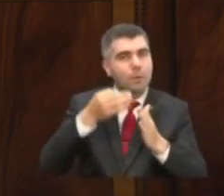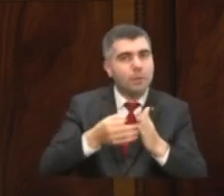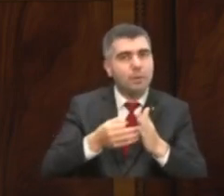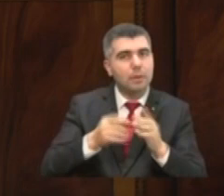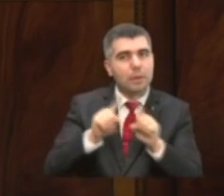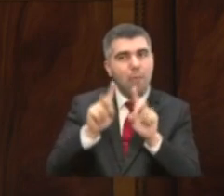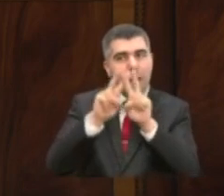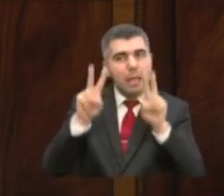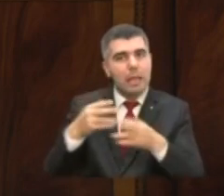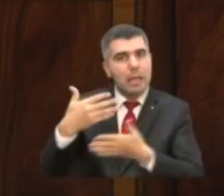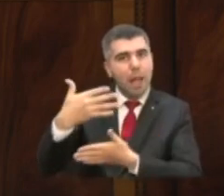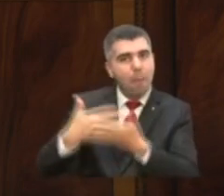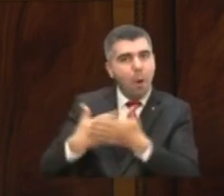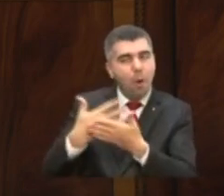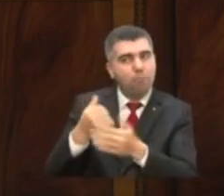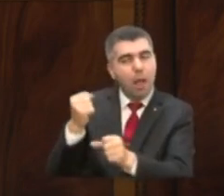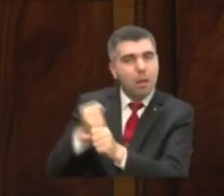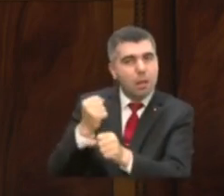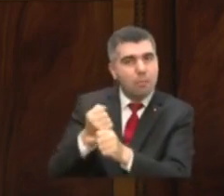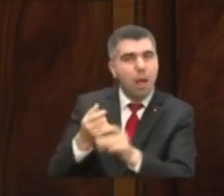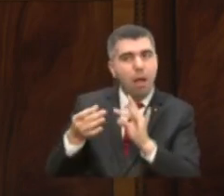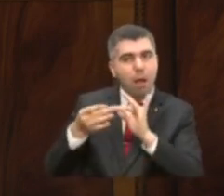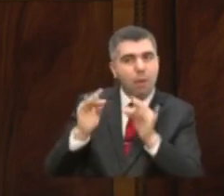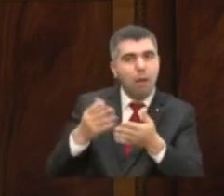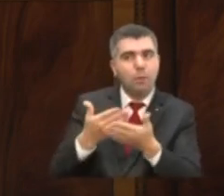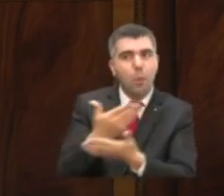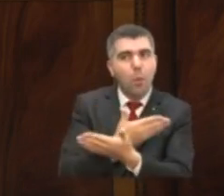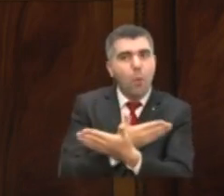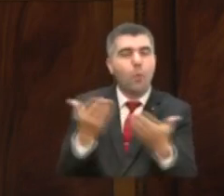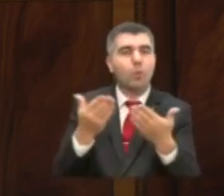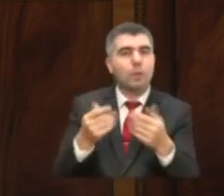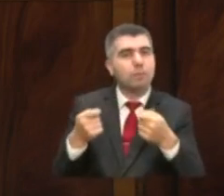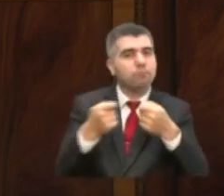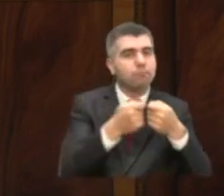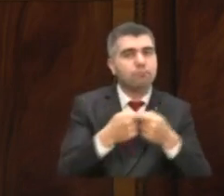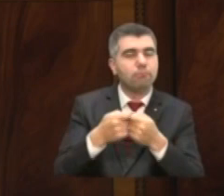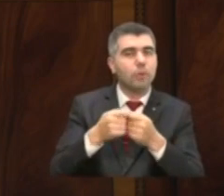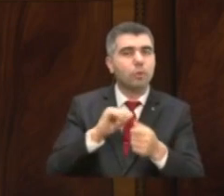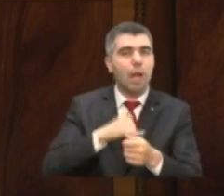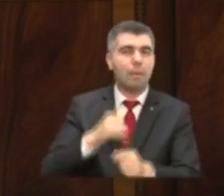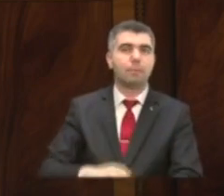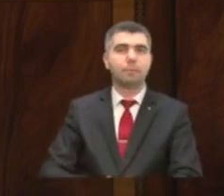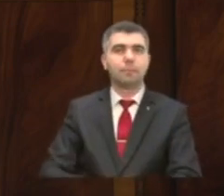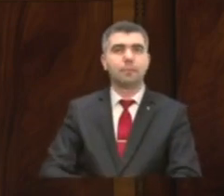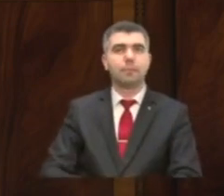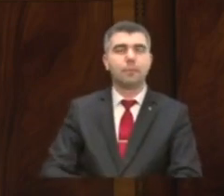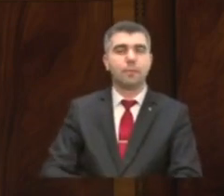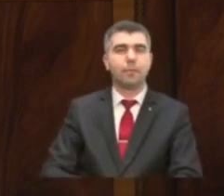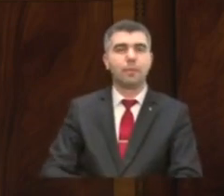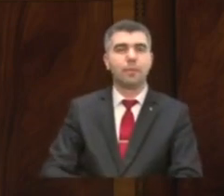الكفاءات والقدرات والانفتاح على التكنولوجيات الحديثة إلى آخره. وفي هذه المنحة السيد رئيس